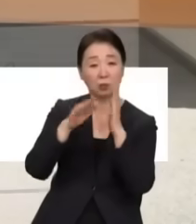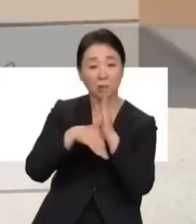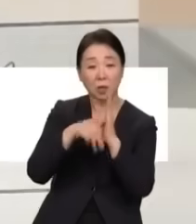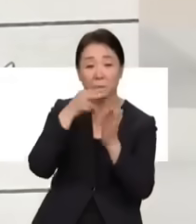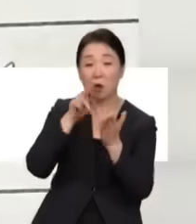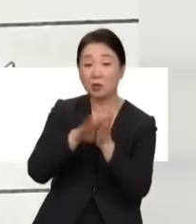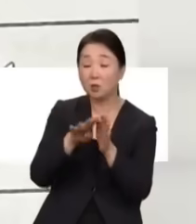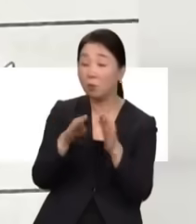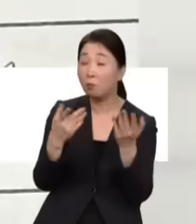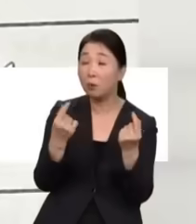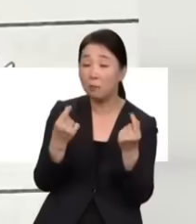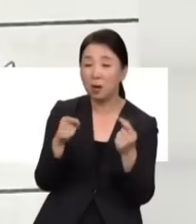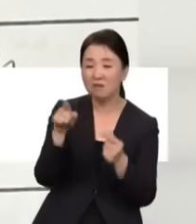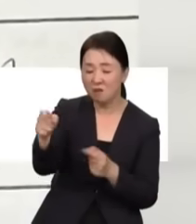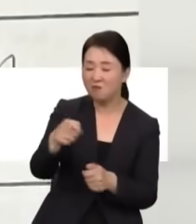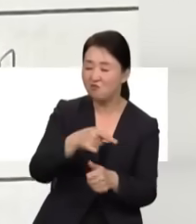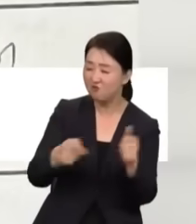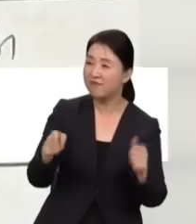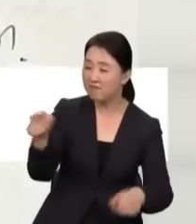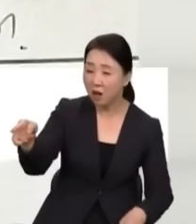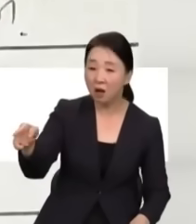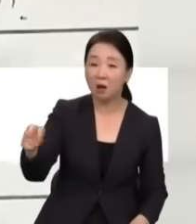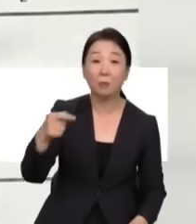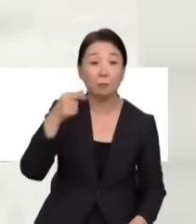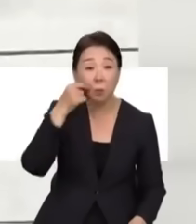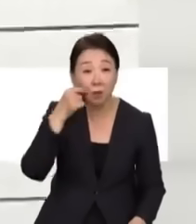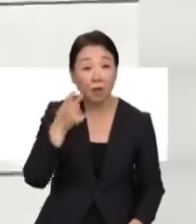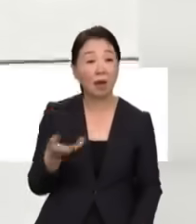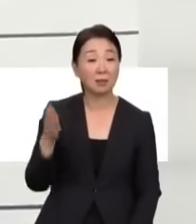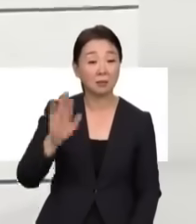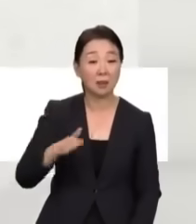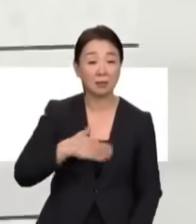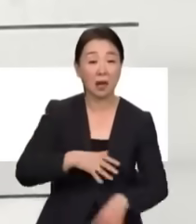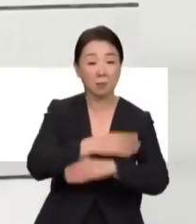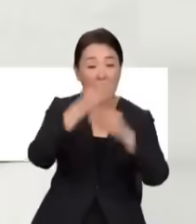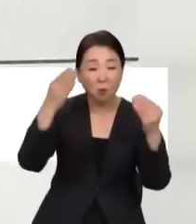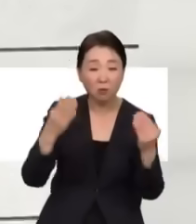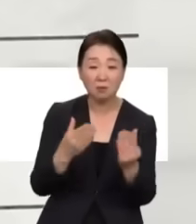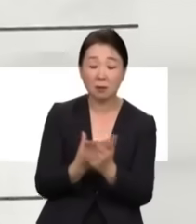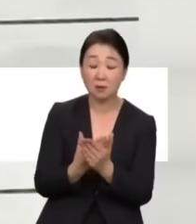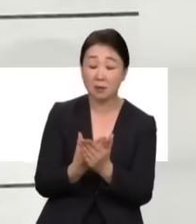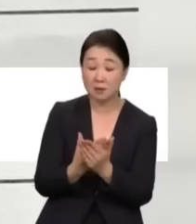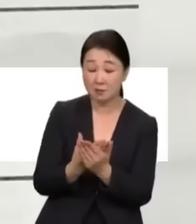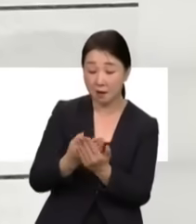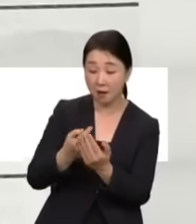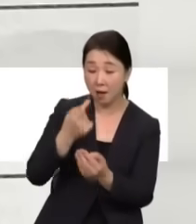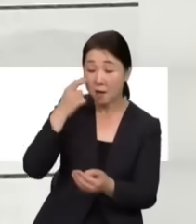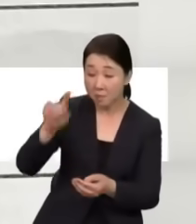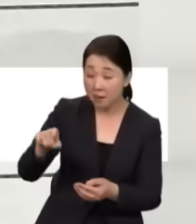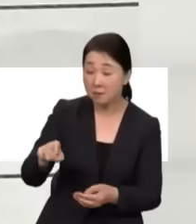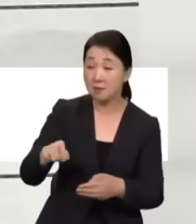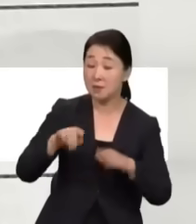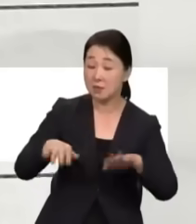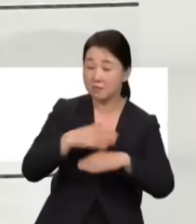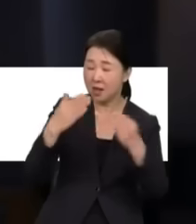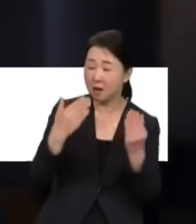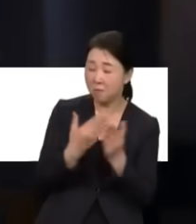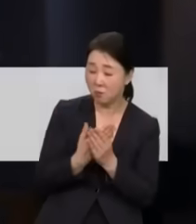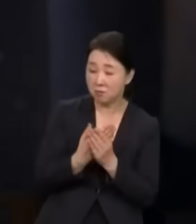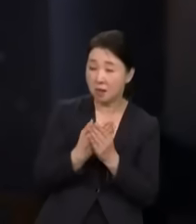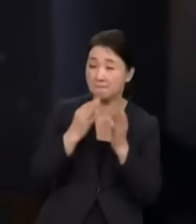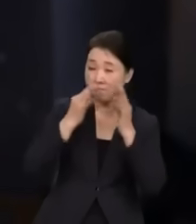편지를 오픈하기 때문에 뭐 죽인다 이런 말은 못 하지만 나는 모든 거 다 밝혀낼 거고 지금부터 내가 할 수 있는 영역에선 다 할